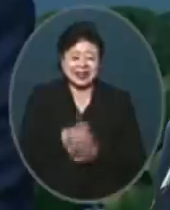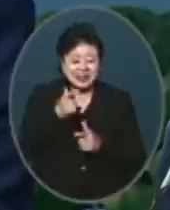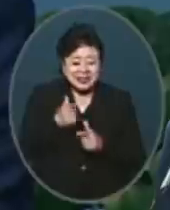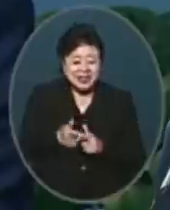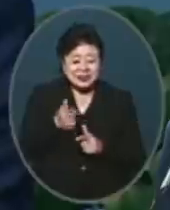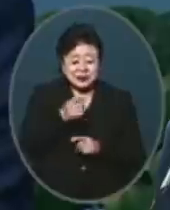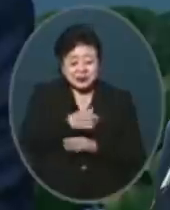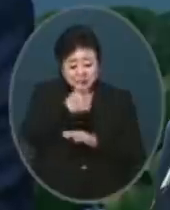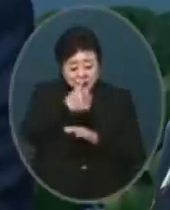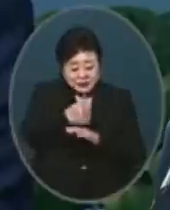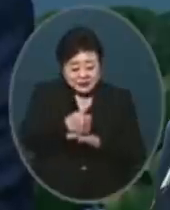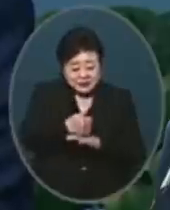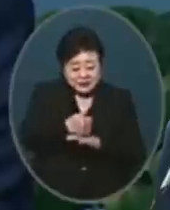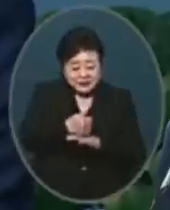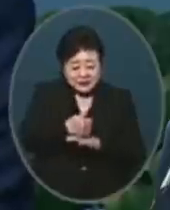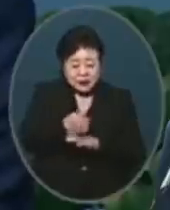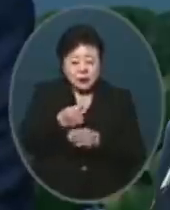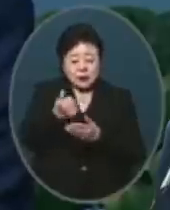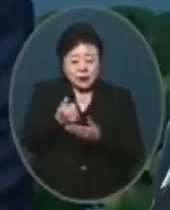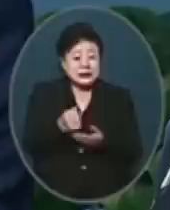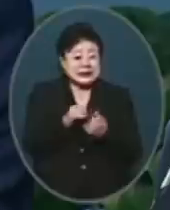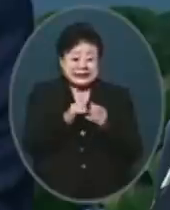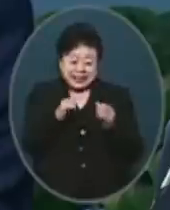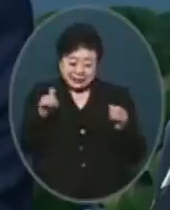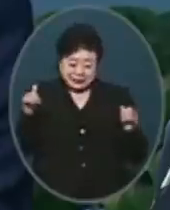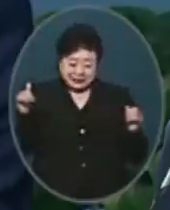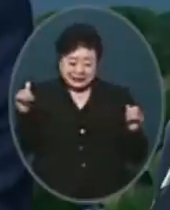예수 그리스도를 모신 사람이